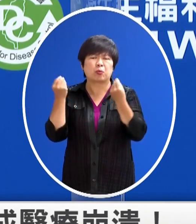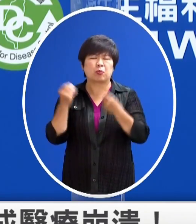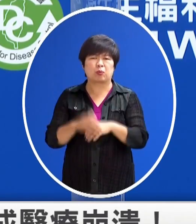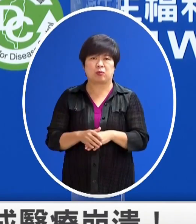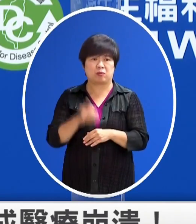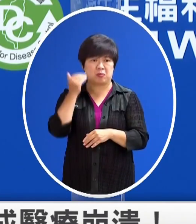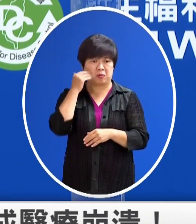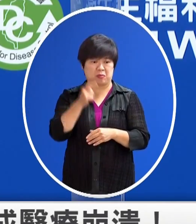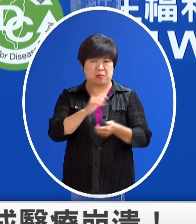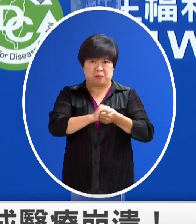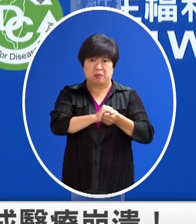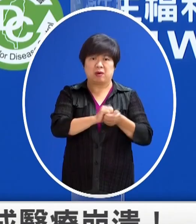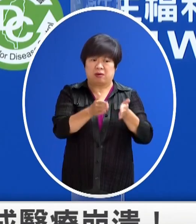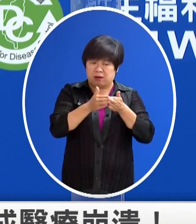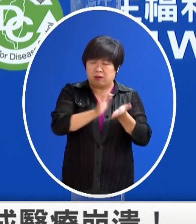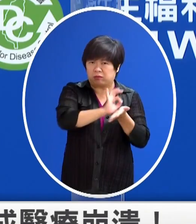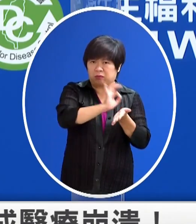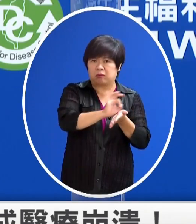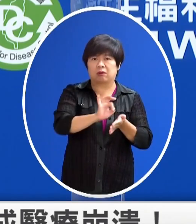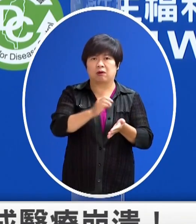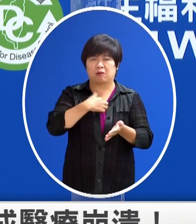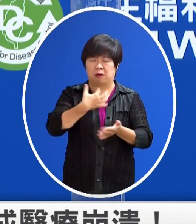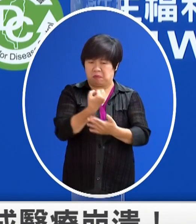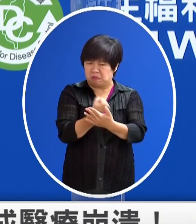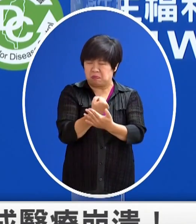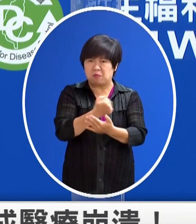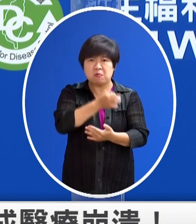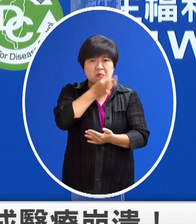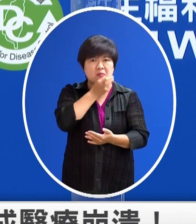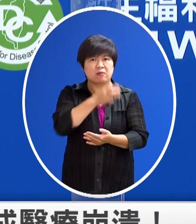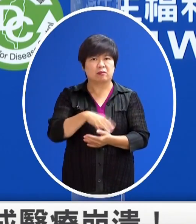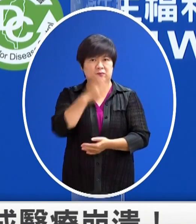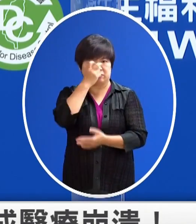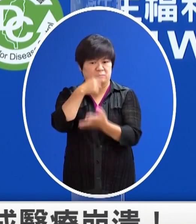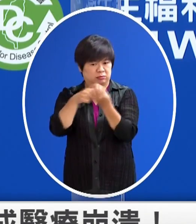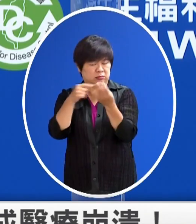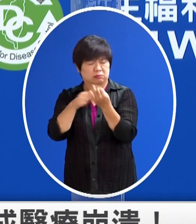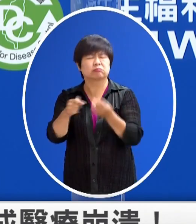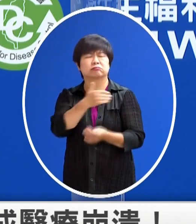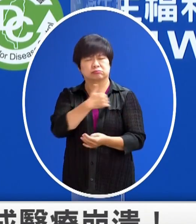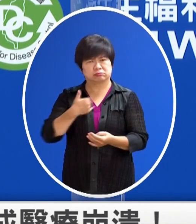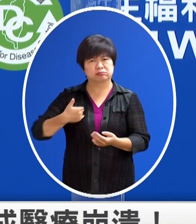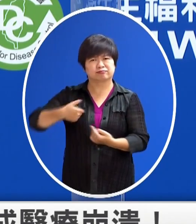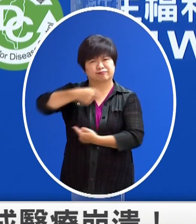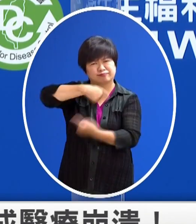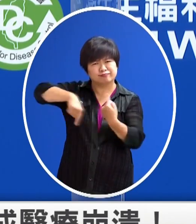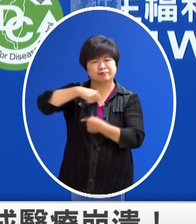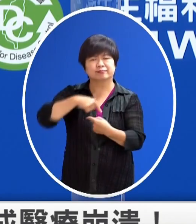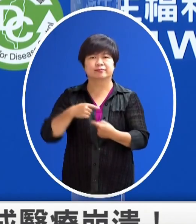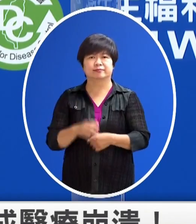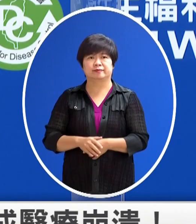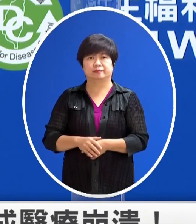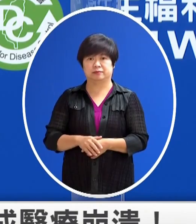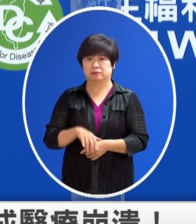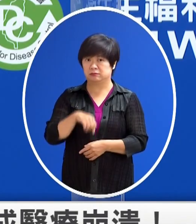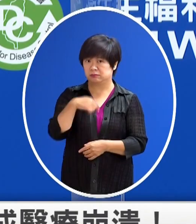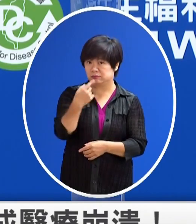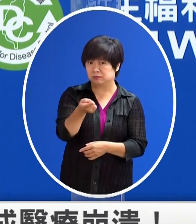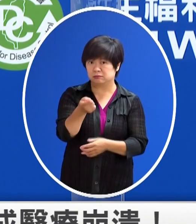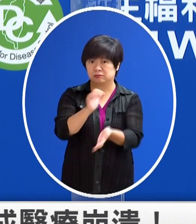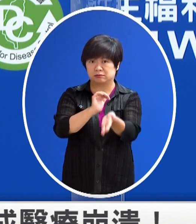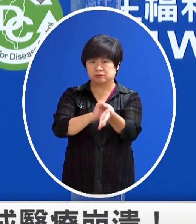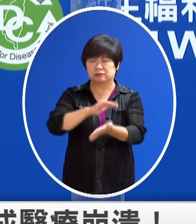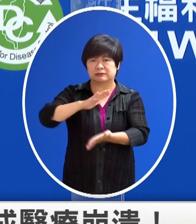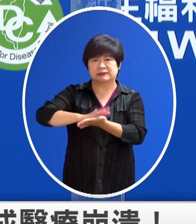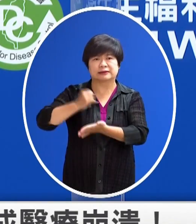我们的防疫经费是够的，检验的量能基本上也还可以，但是后续所引发的这样医疗